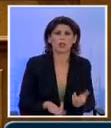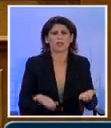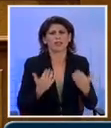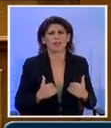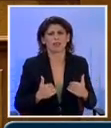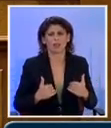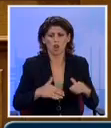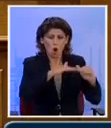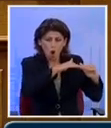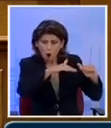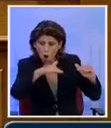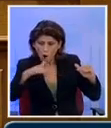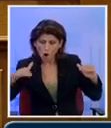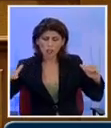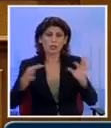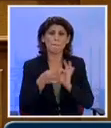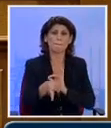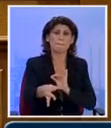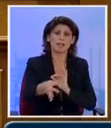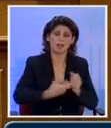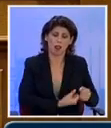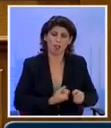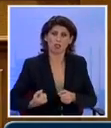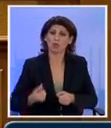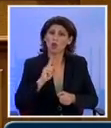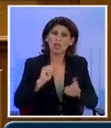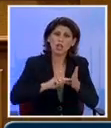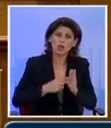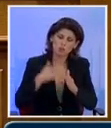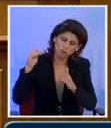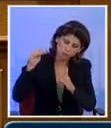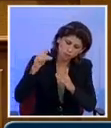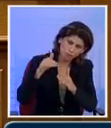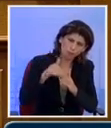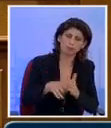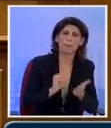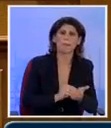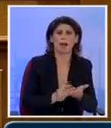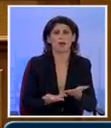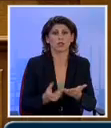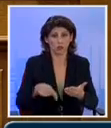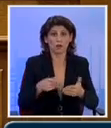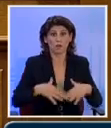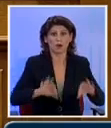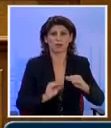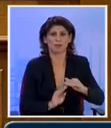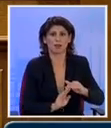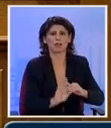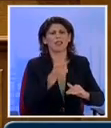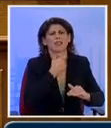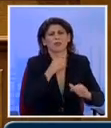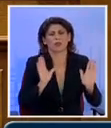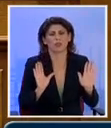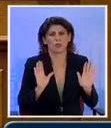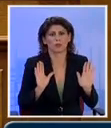άλλα οριζόντια μετραλητότητας. Δεν θα βυθίσουμε την οικονομία σε νέο κύκλο ύφεσης, τώρα που πάει να βγει σε ανάκαμψη. Δεν το